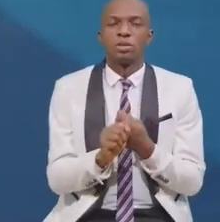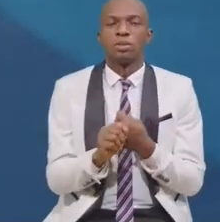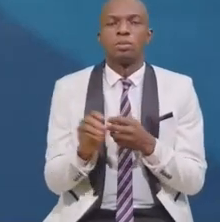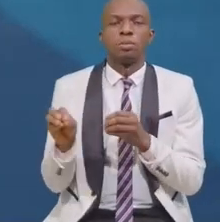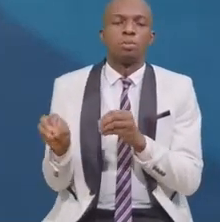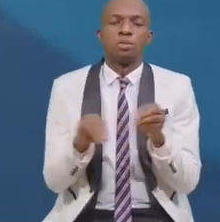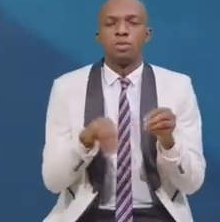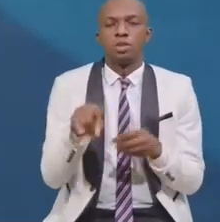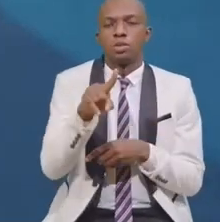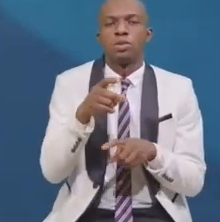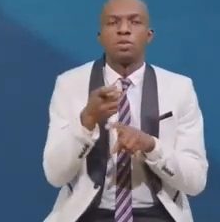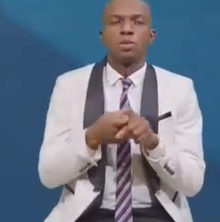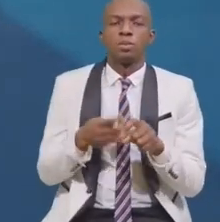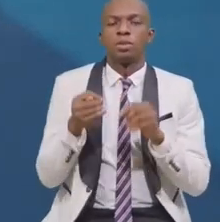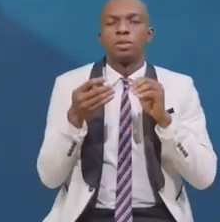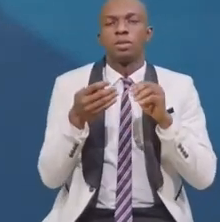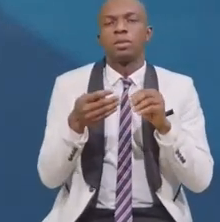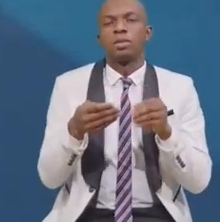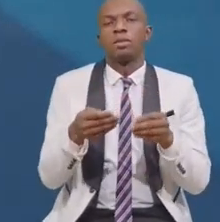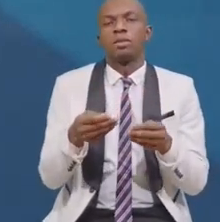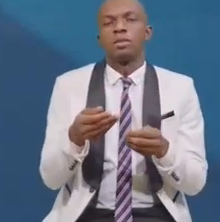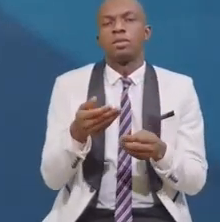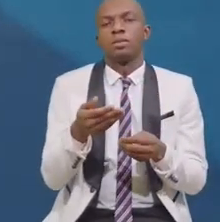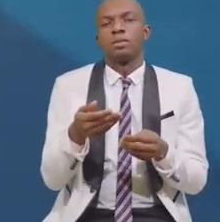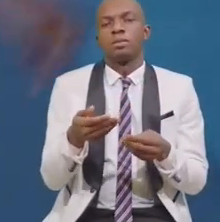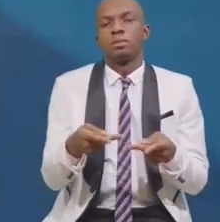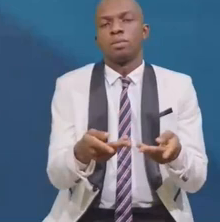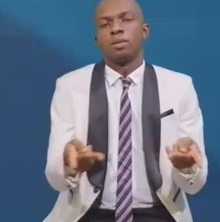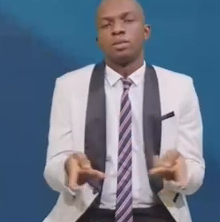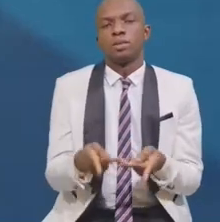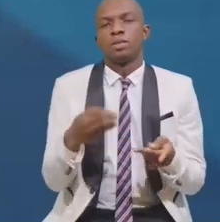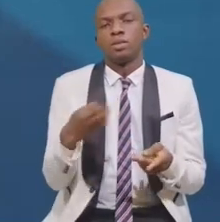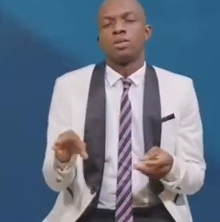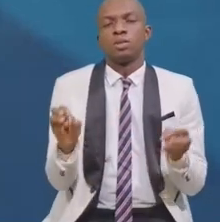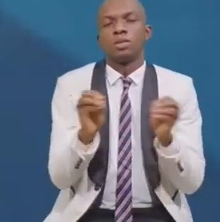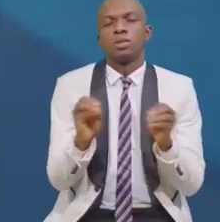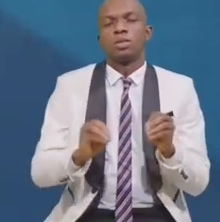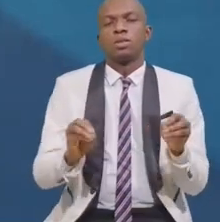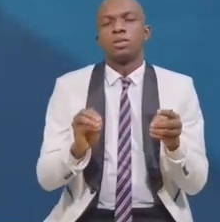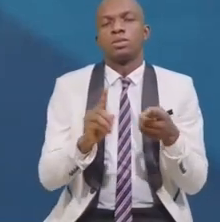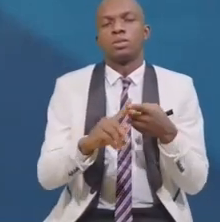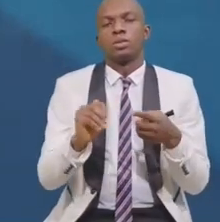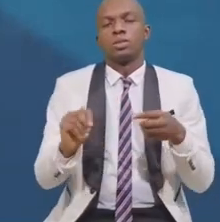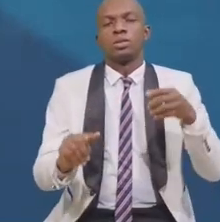pour te faire passer de la fosse de zéro au sommet, pour devenir héros.